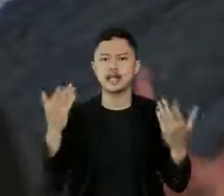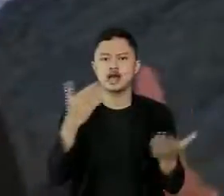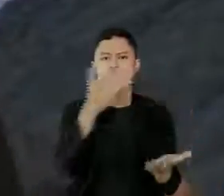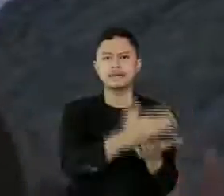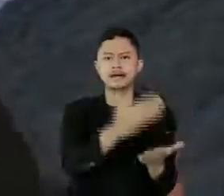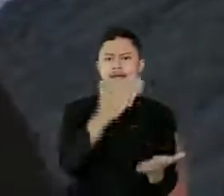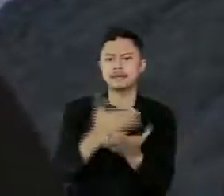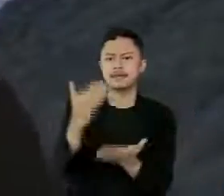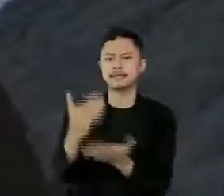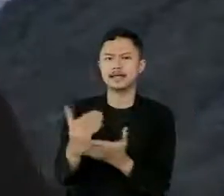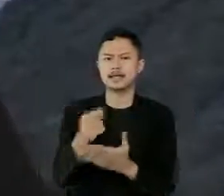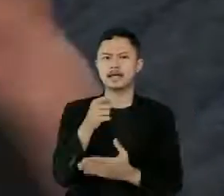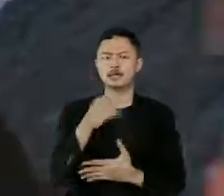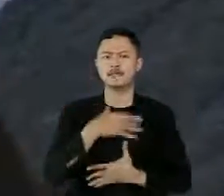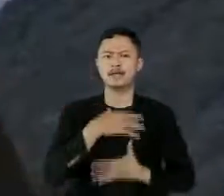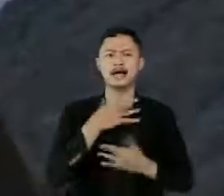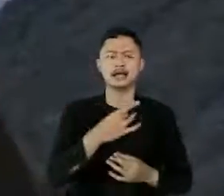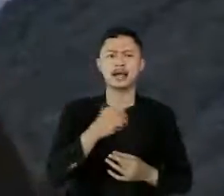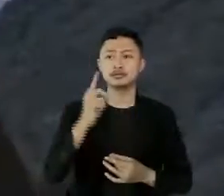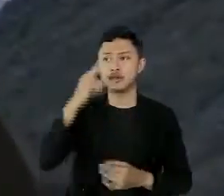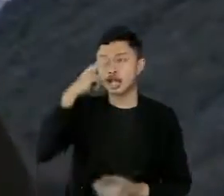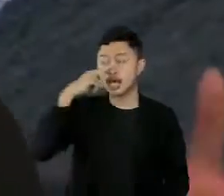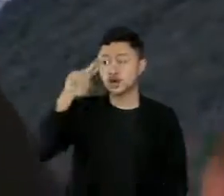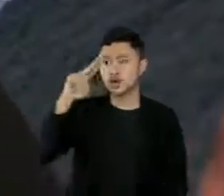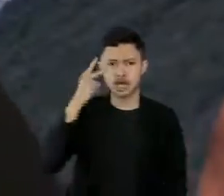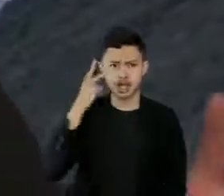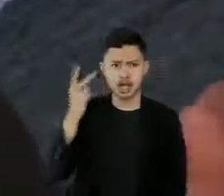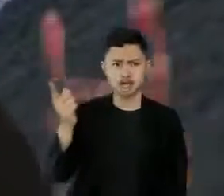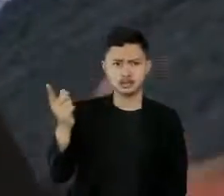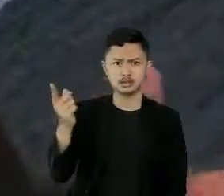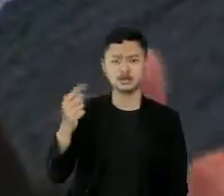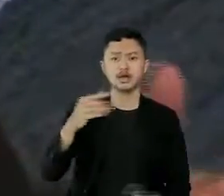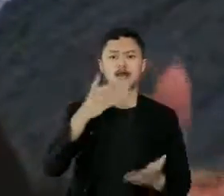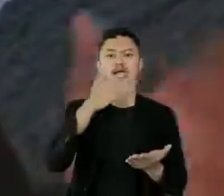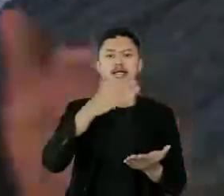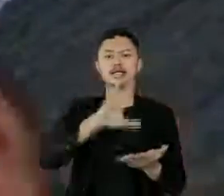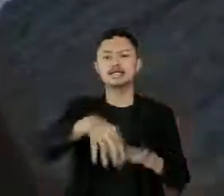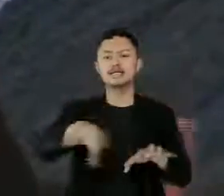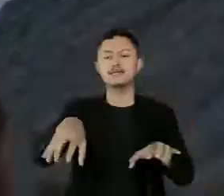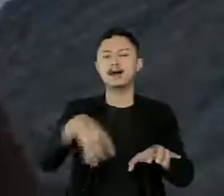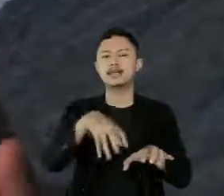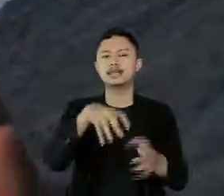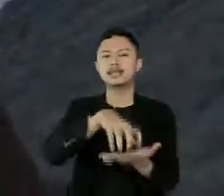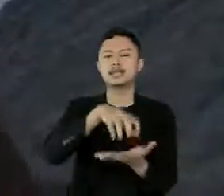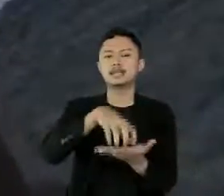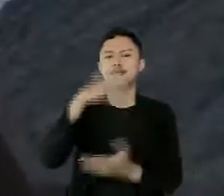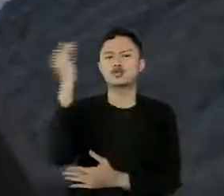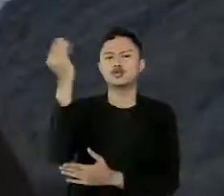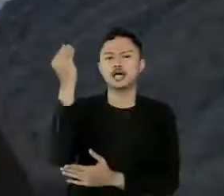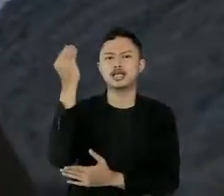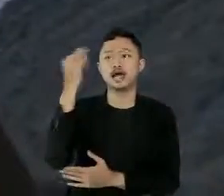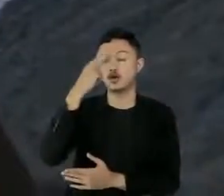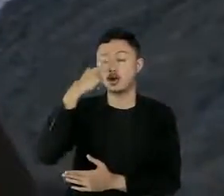itu menarik ya sebenarnya. Karena di luar negeri pun kita tahu bahwa pembatasan di daerah wisata, tadi juga Pak Haryadi sudah sampaikan, itu juga penting.